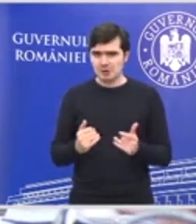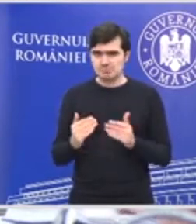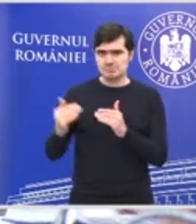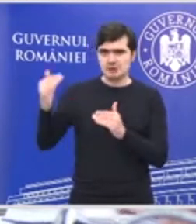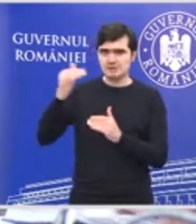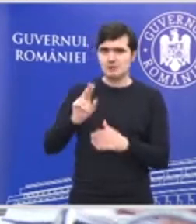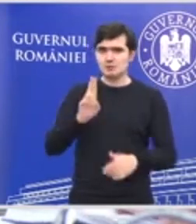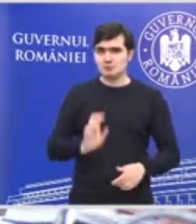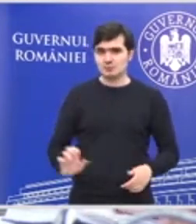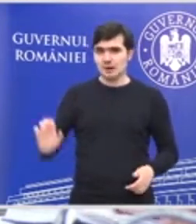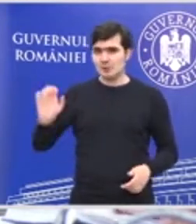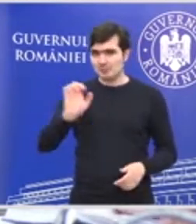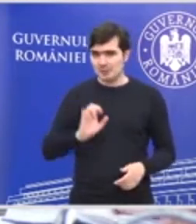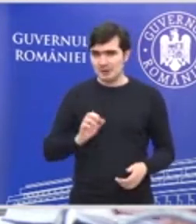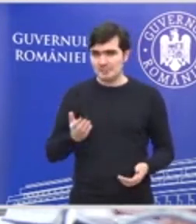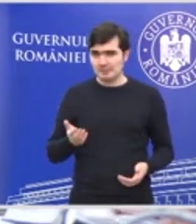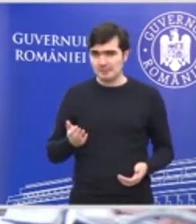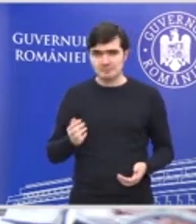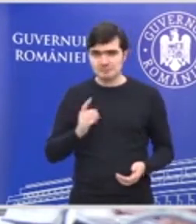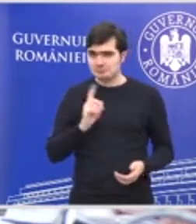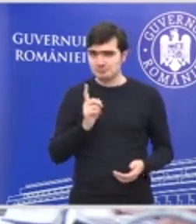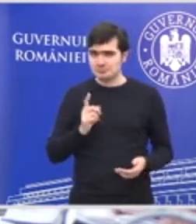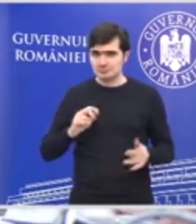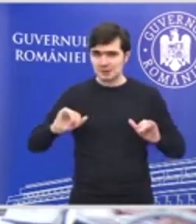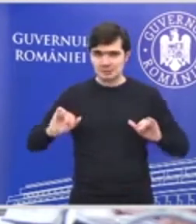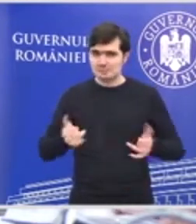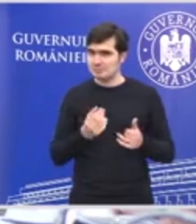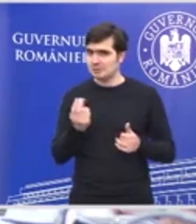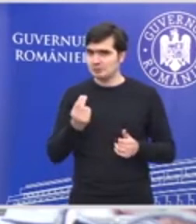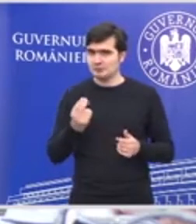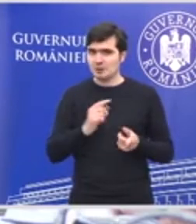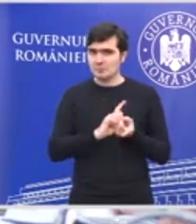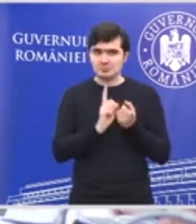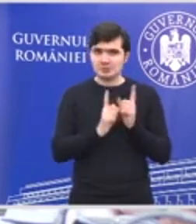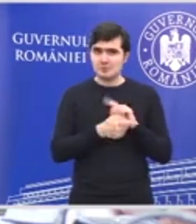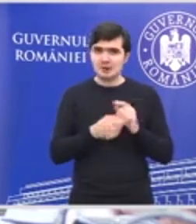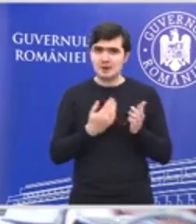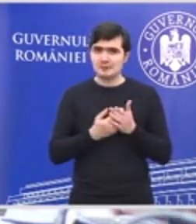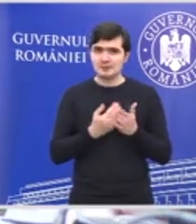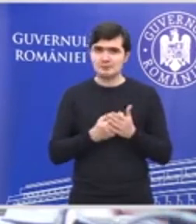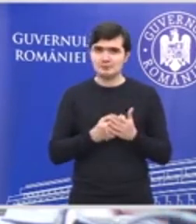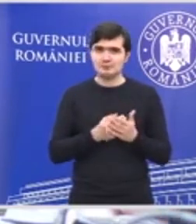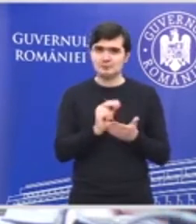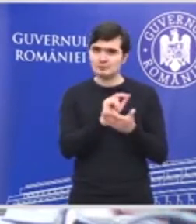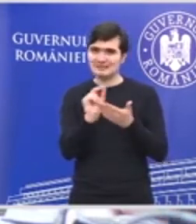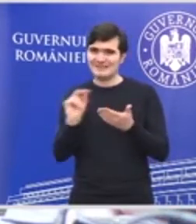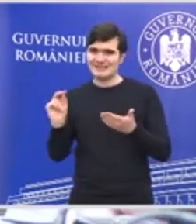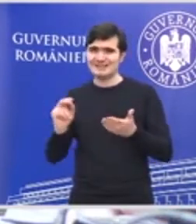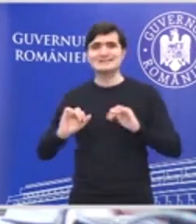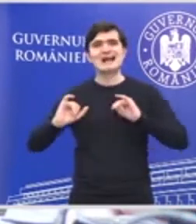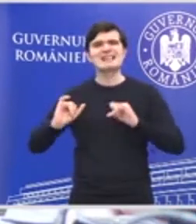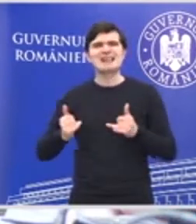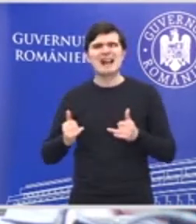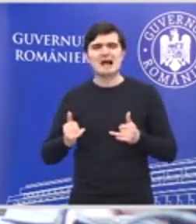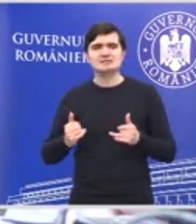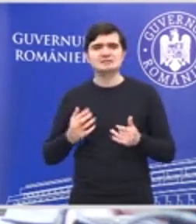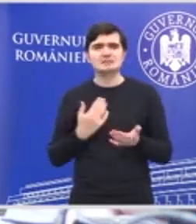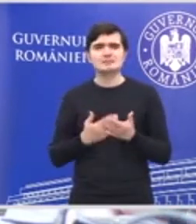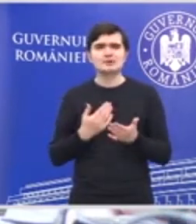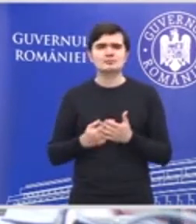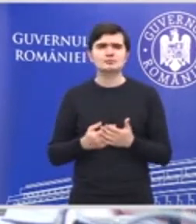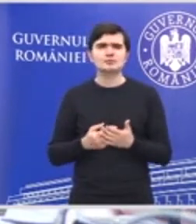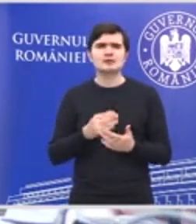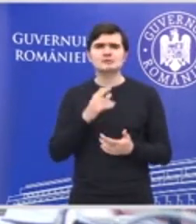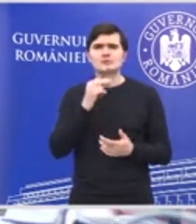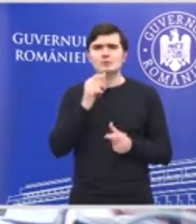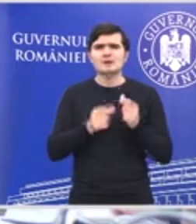Uniunii Europene, nu s-a produs o modificare a definiției de caz care să ia în calcul tipul